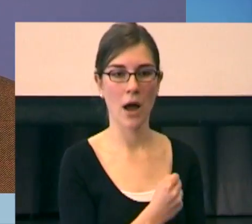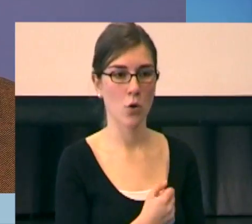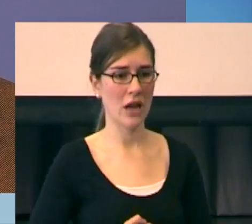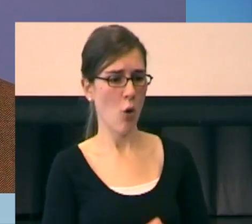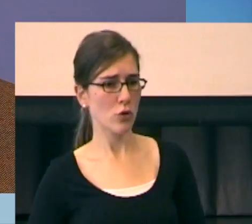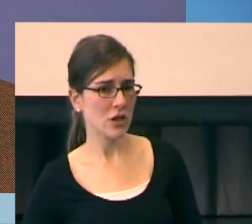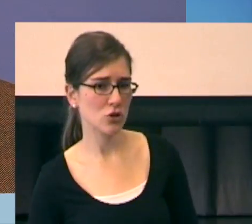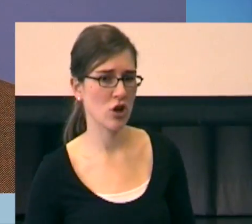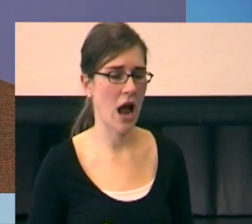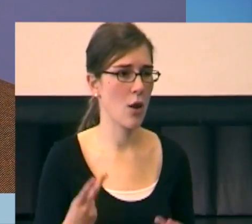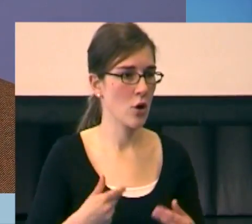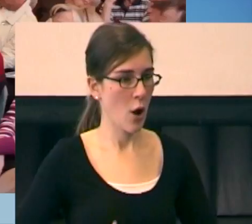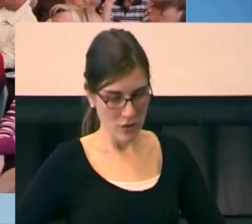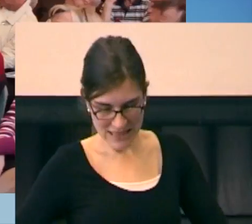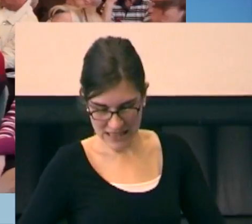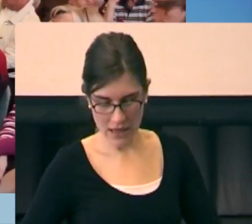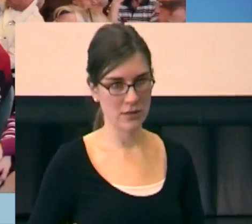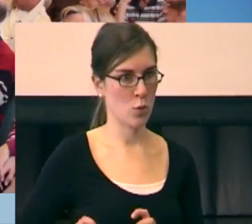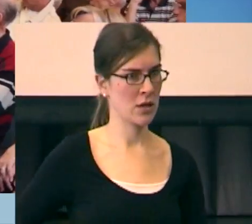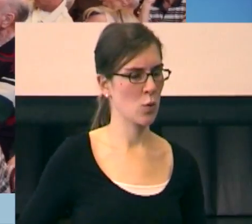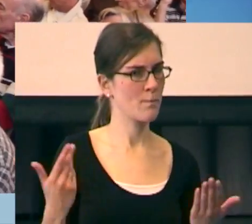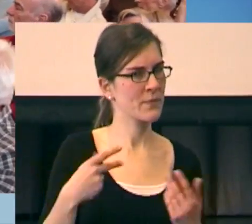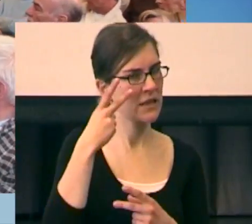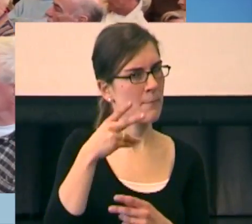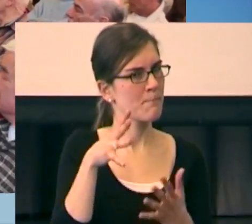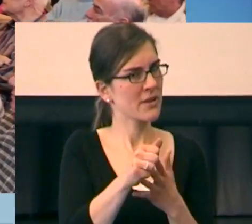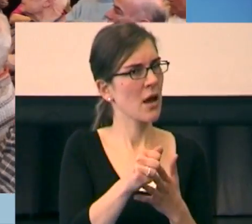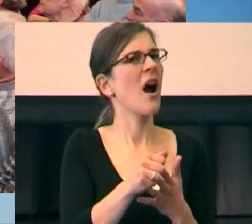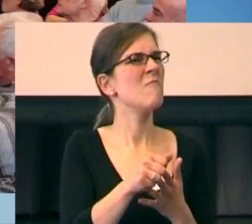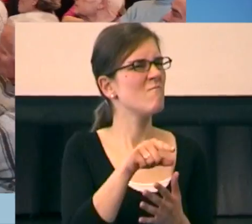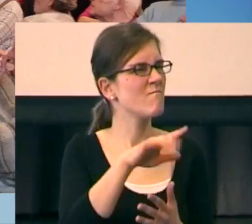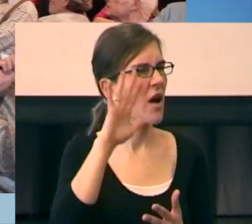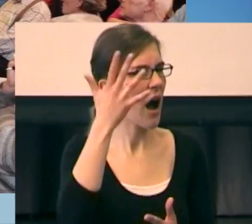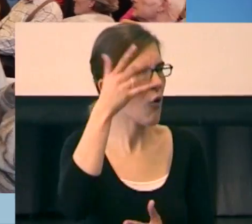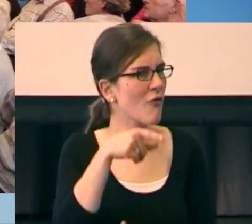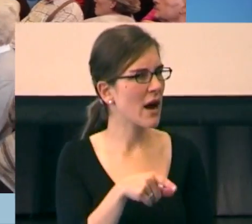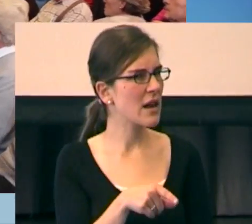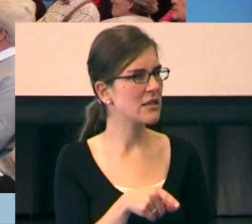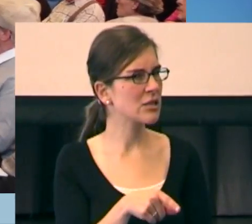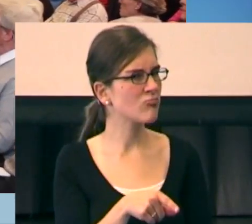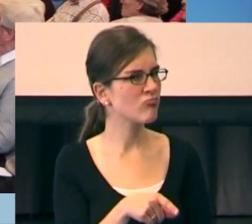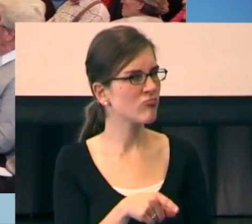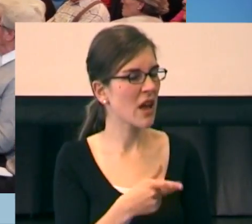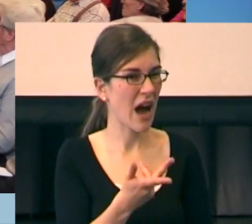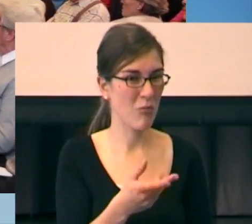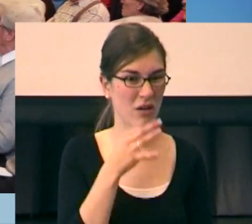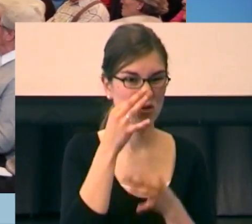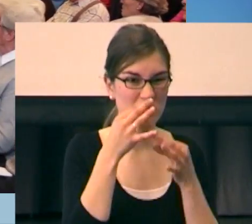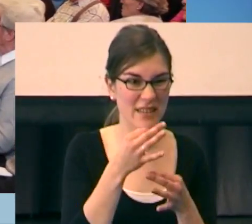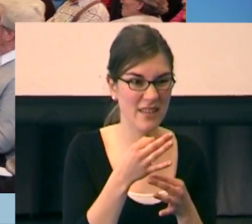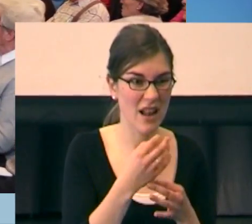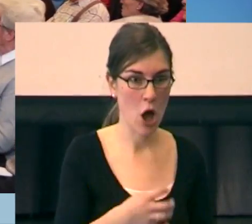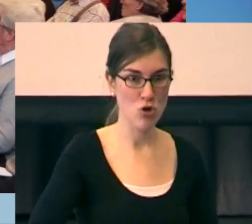oder auch eine Tastuntersuchung machen, dann stellen wir zwar fest, da ist was auffällig, aber welche Sorte Tumor das ist,